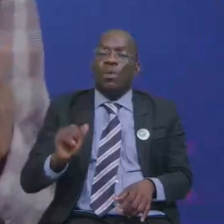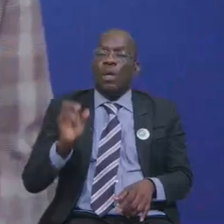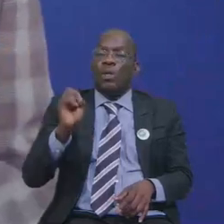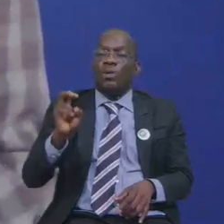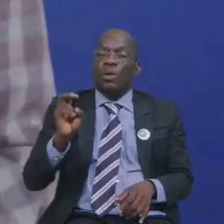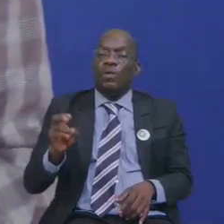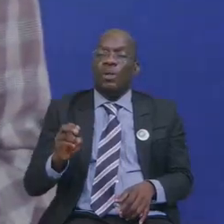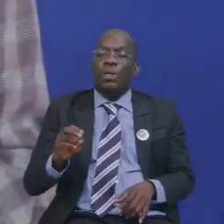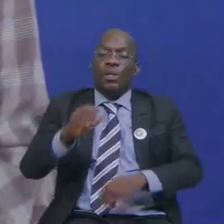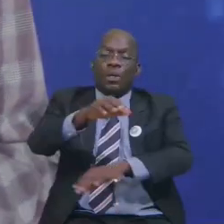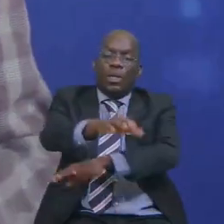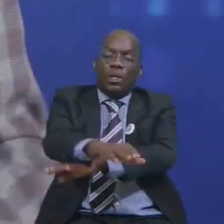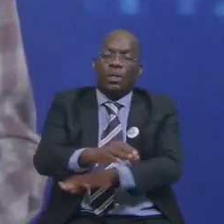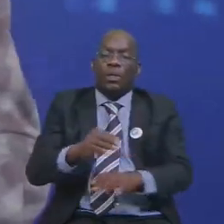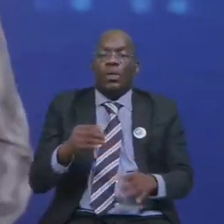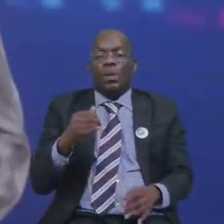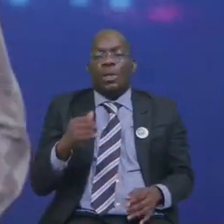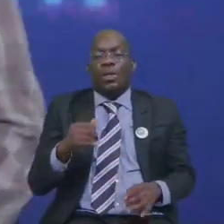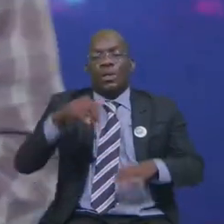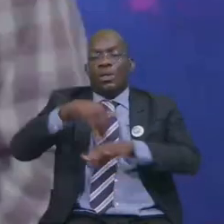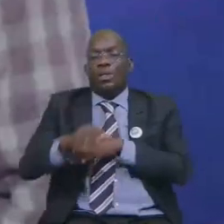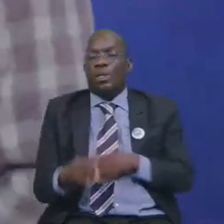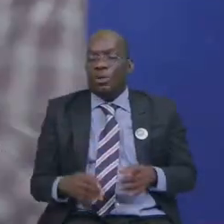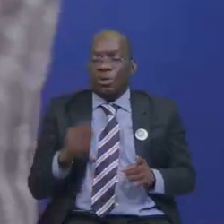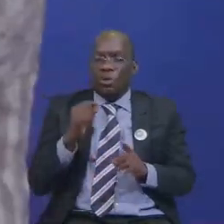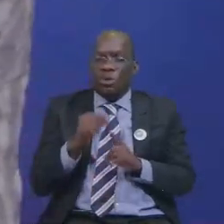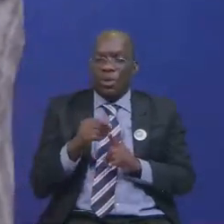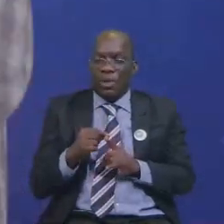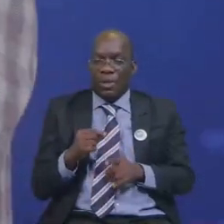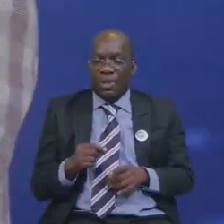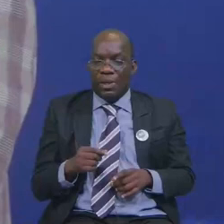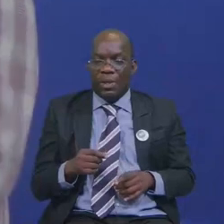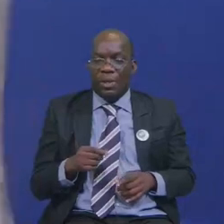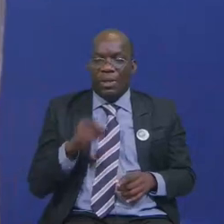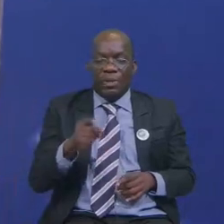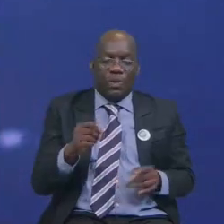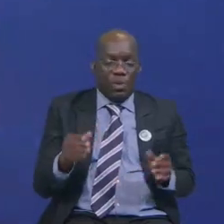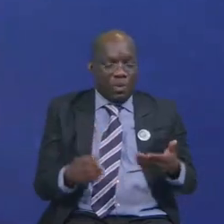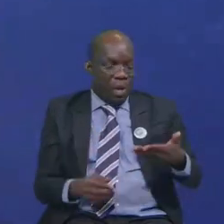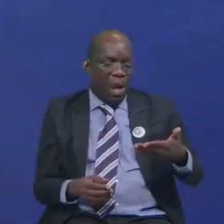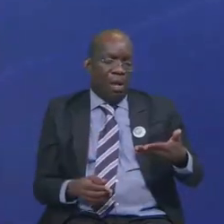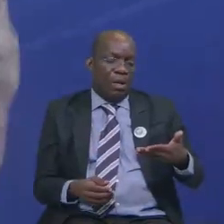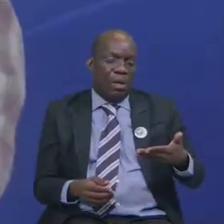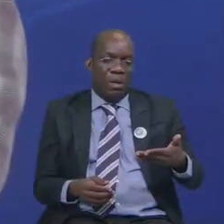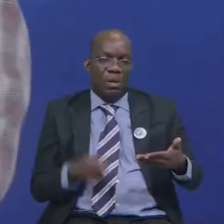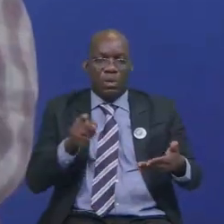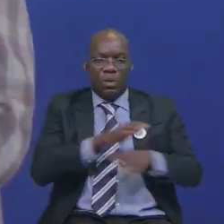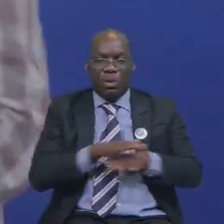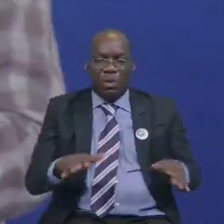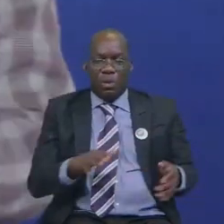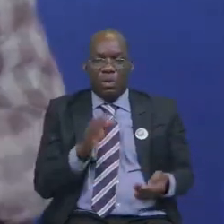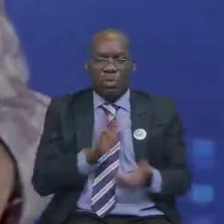à minuit 45 il l'appelle qui m'appelle maintenant tu prends ça quand même tu n'as pas laissé ça jusqu'au lendemain